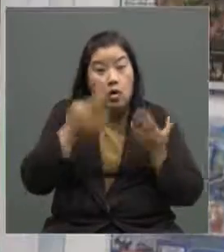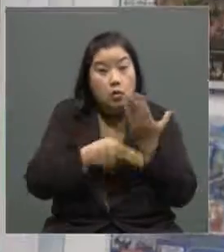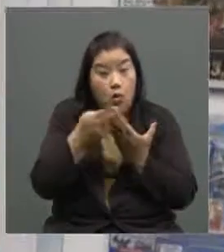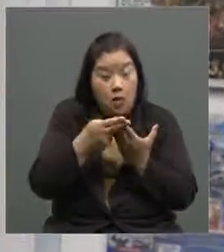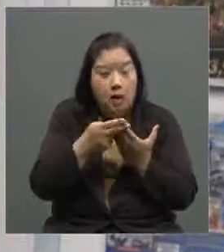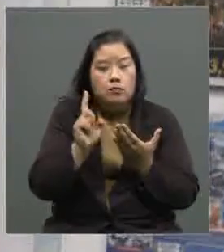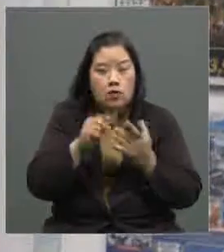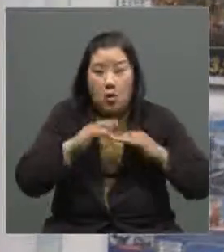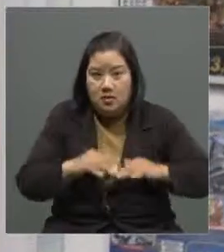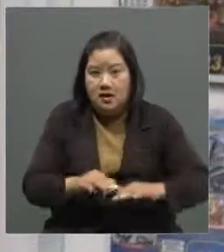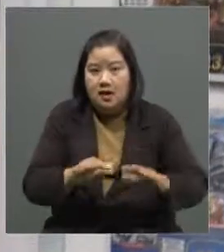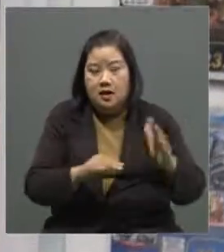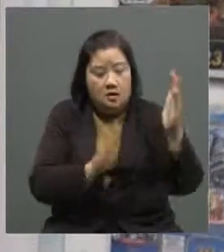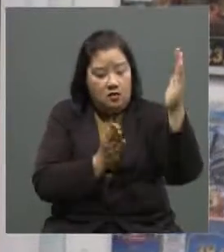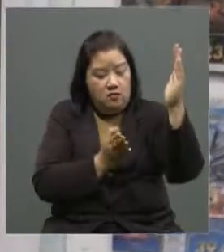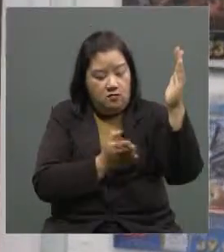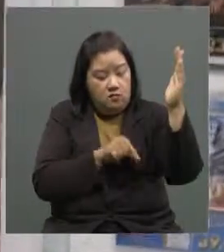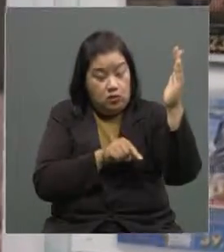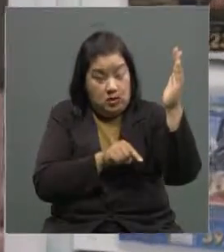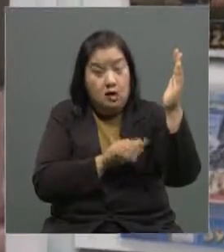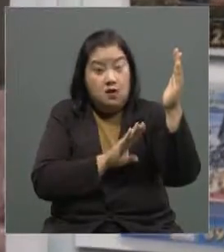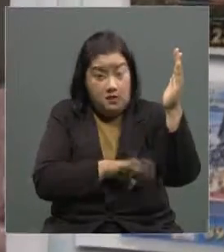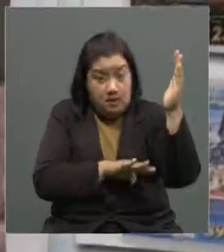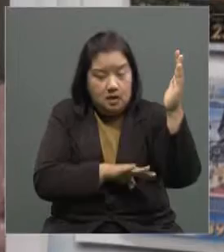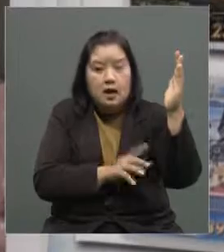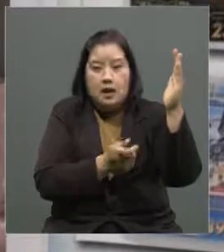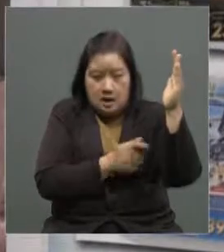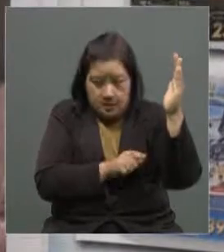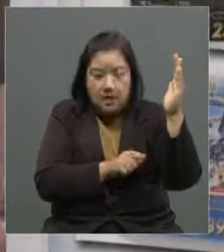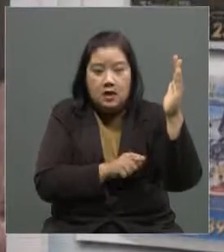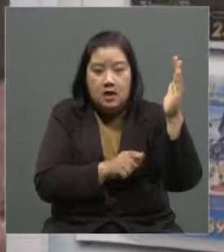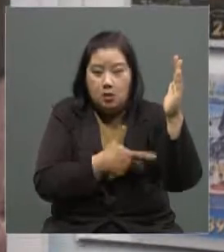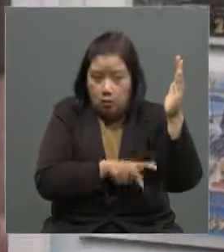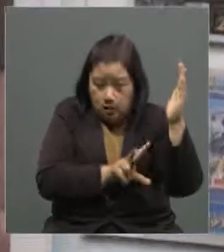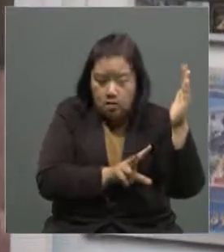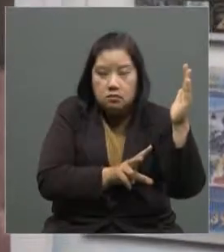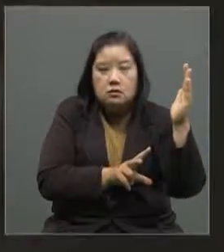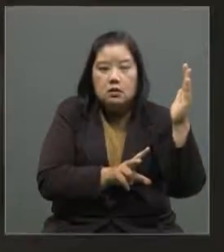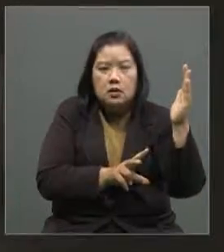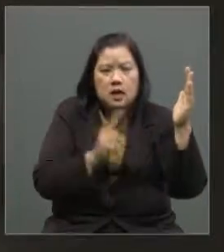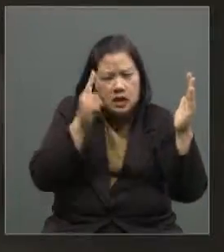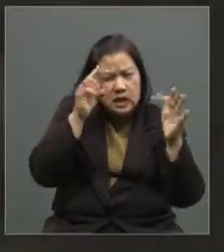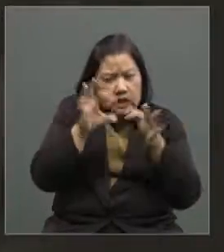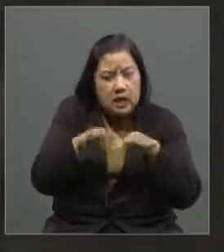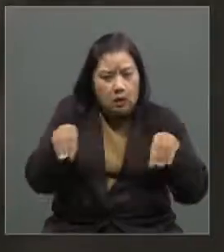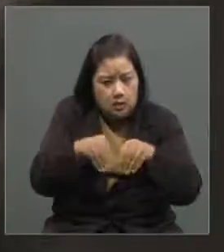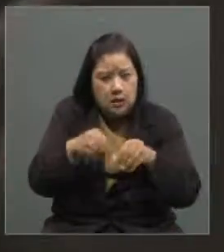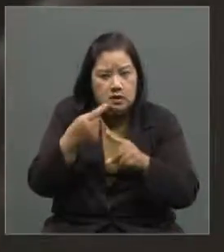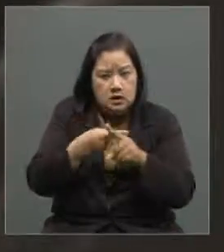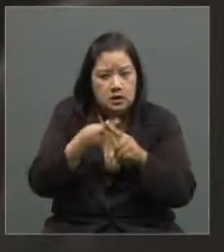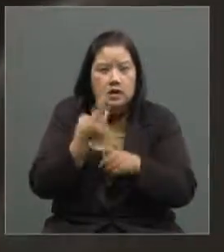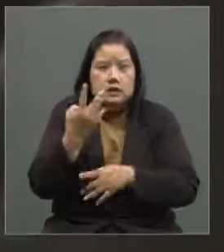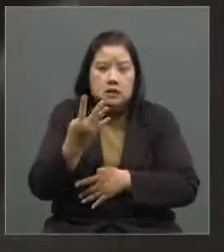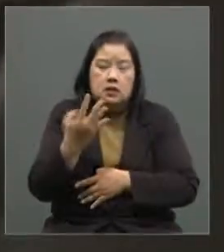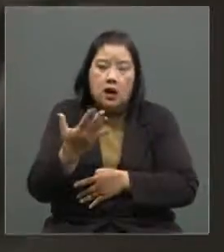ดชายฝั่งทะเลฝั่งอันดามันนะไม่ว่าจะเป็นกระบี่ภูเก็ตเกาะหลีเป๊ะอาจจะเป็นเพราะว่ากำลังจะเข้าสู่ช่วงซัมเมอร์ซึ่งก็เป็นฤดูของ